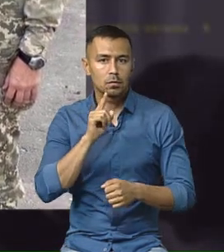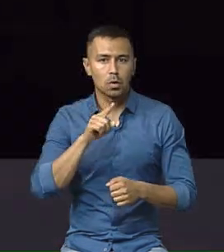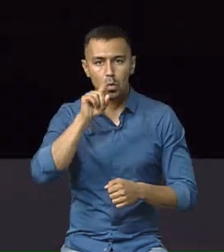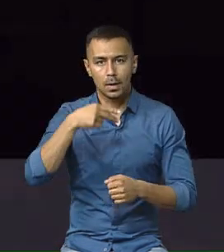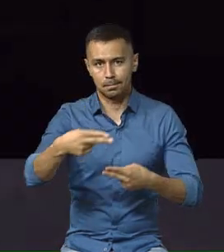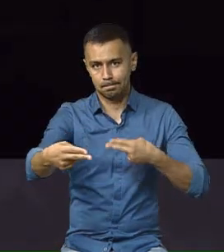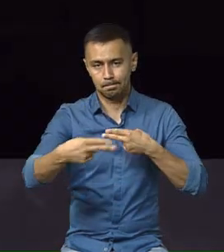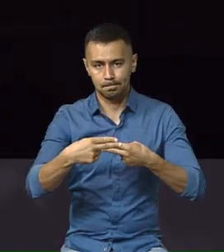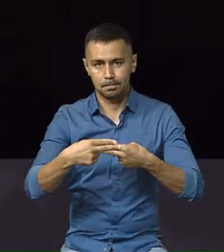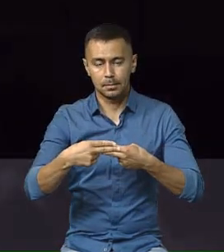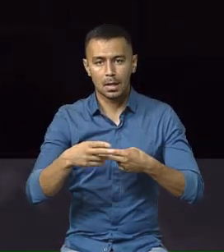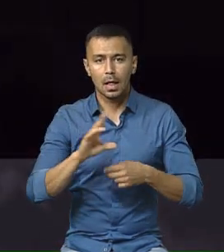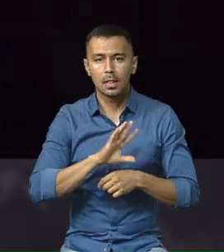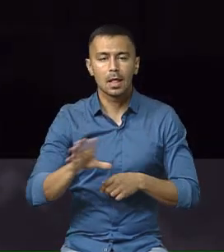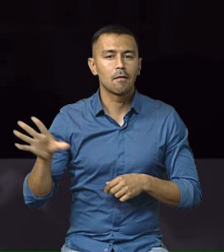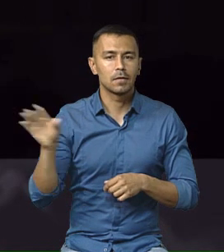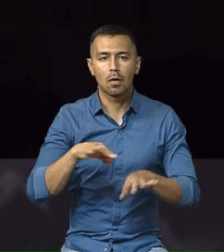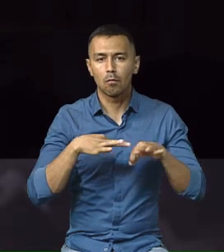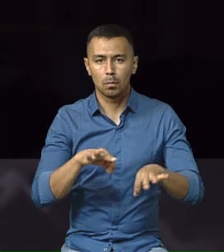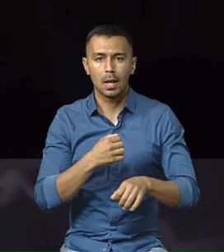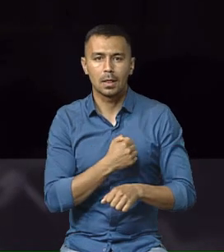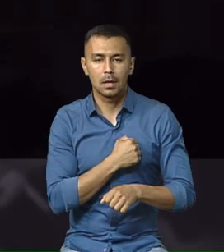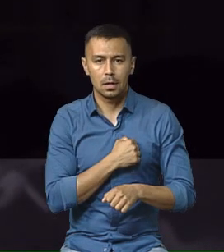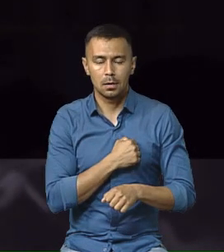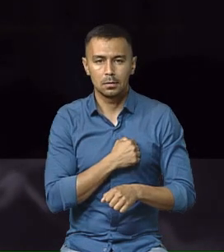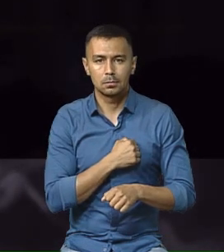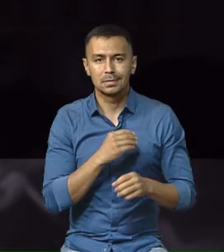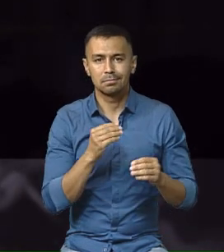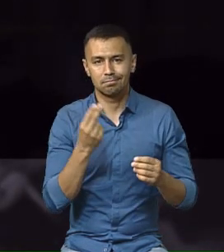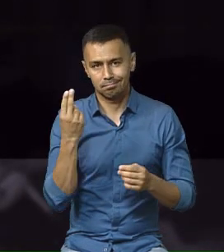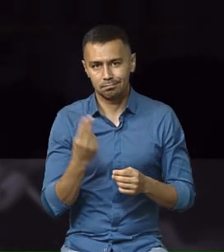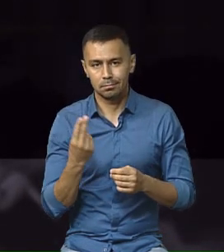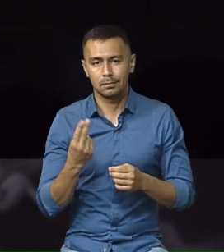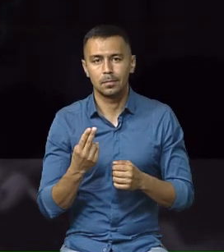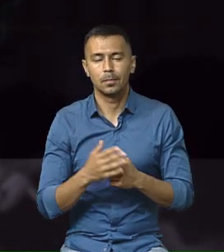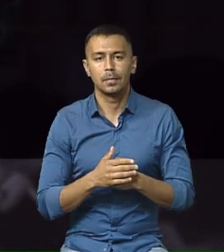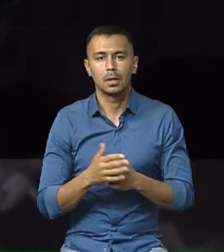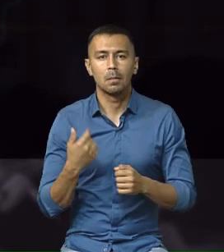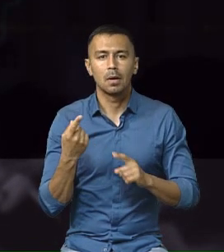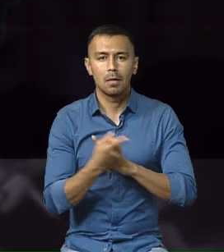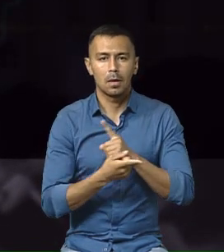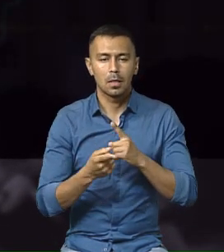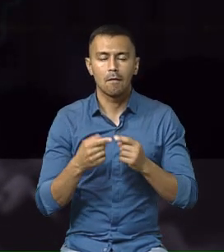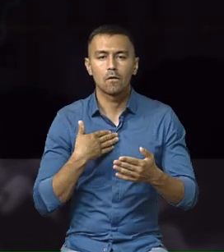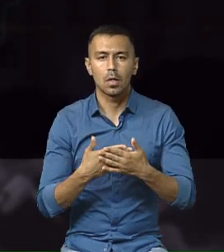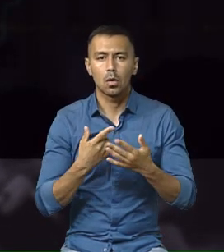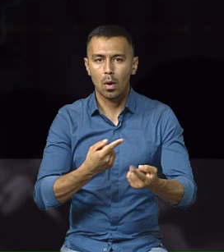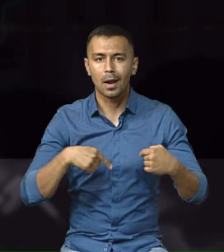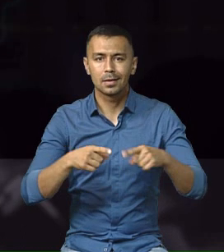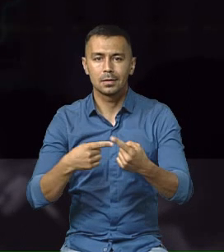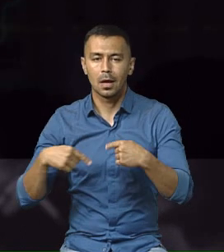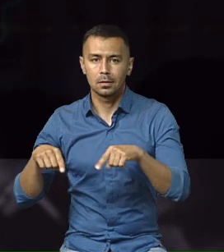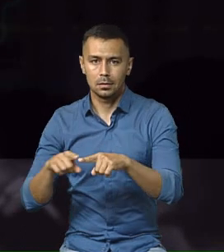знаки. Далеко не всі автомобілі, на жаль, виживуть. Частинка тих машин, напевно, яка їде там на волонтерські організації, благодійні, які